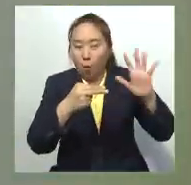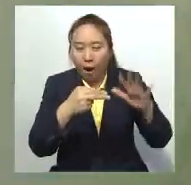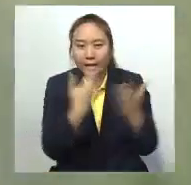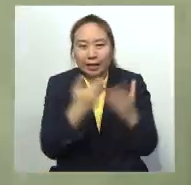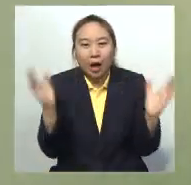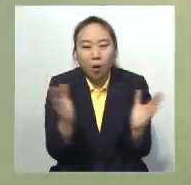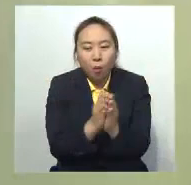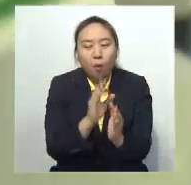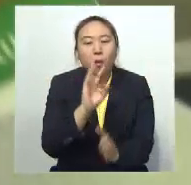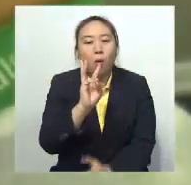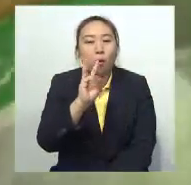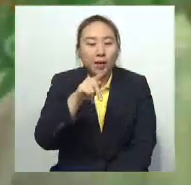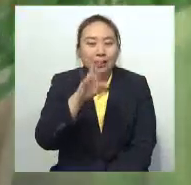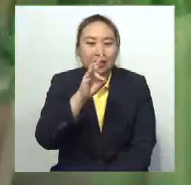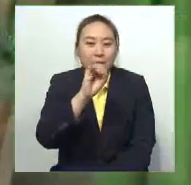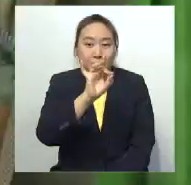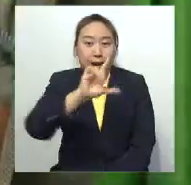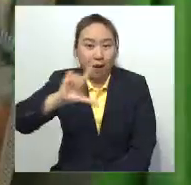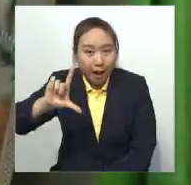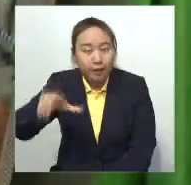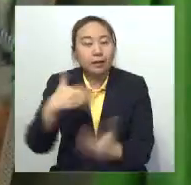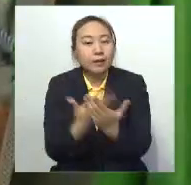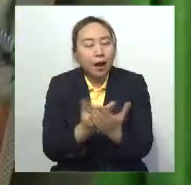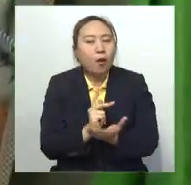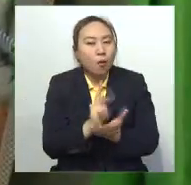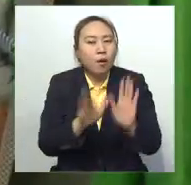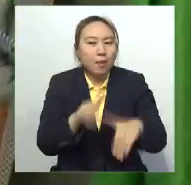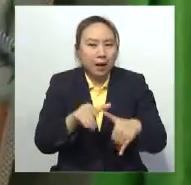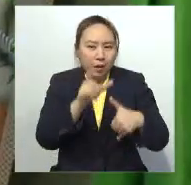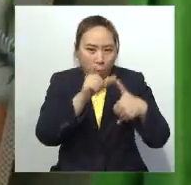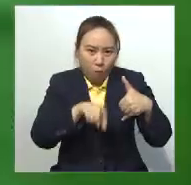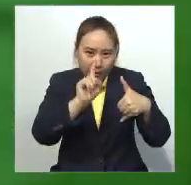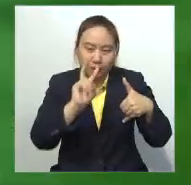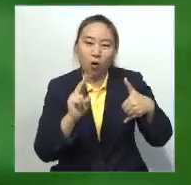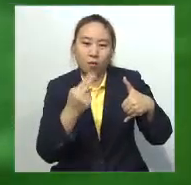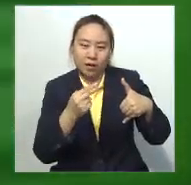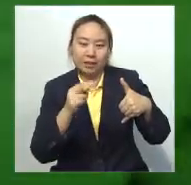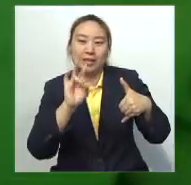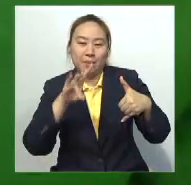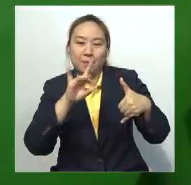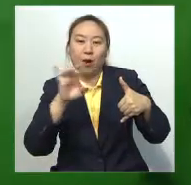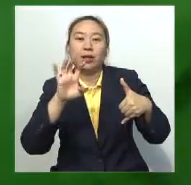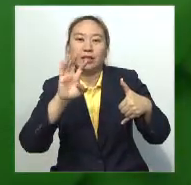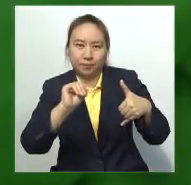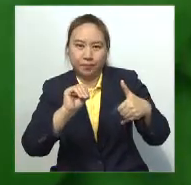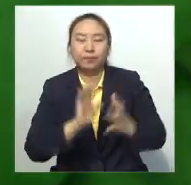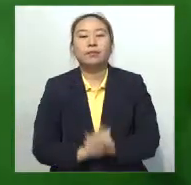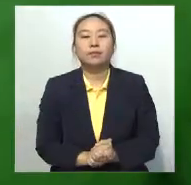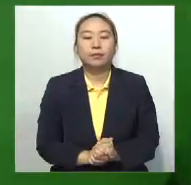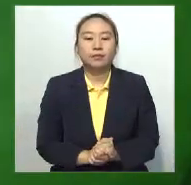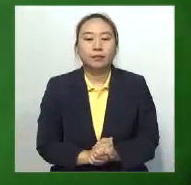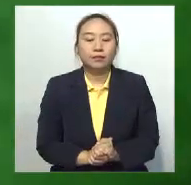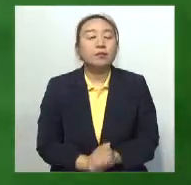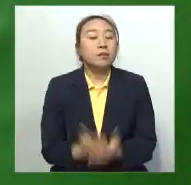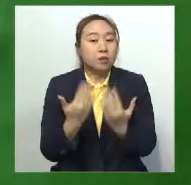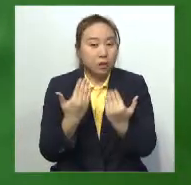ว่า 1,678 ล้านบาทหรือคิดเป็นวงเงินสินเชื่อเฉลี่ย 27,840 บาทต่อบัญชีและล่